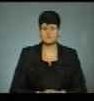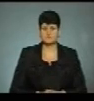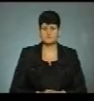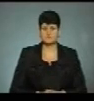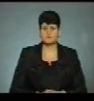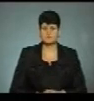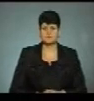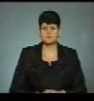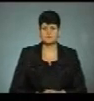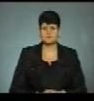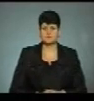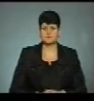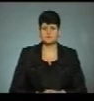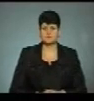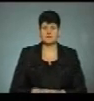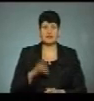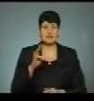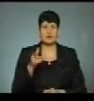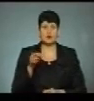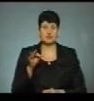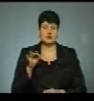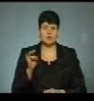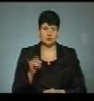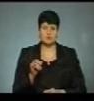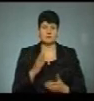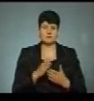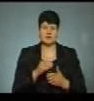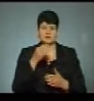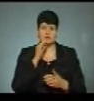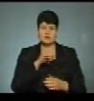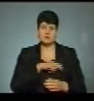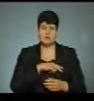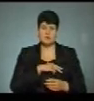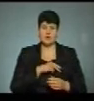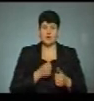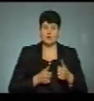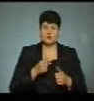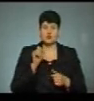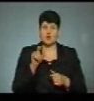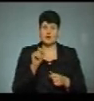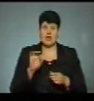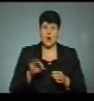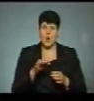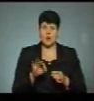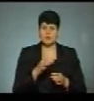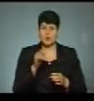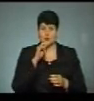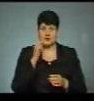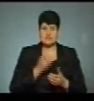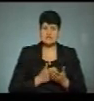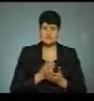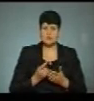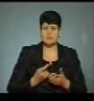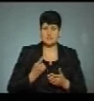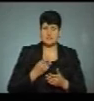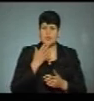Тернопіль. Ніна Гончарук – лауреатка Шевченківської премії конкурсу «Золота голка України», заслужена майстриня народної творчості.